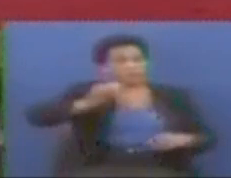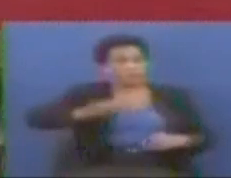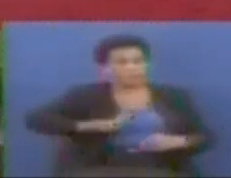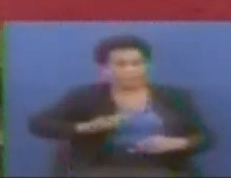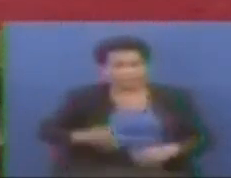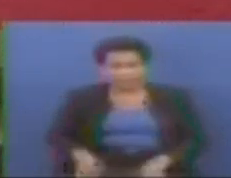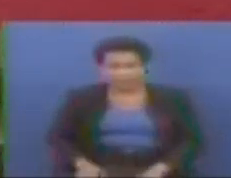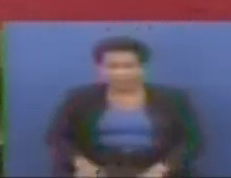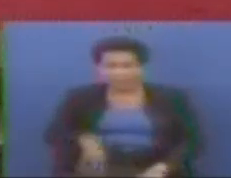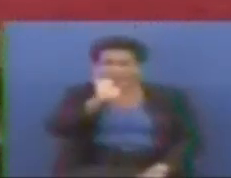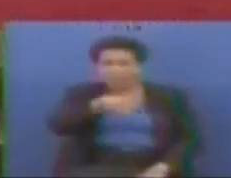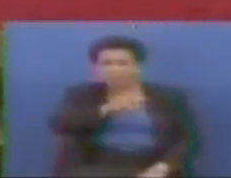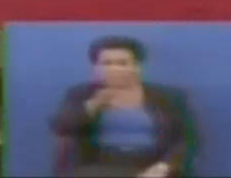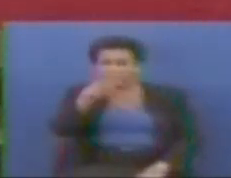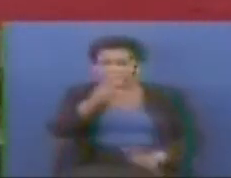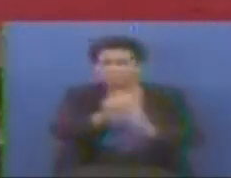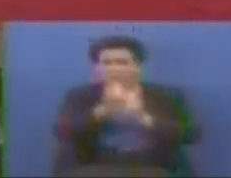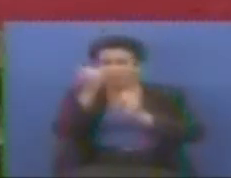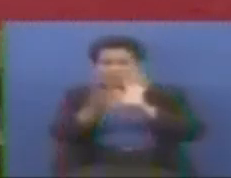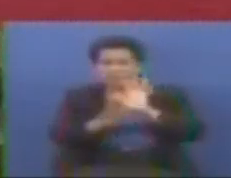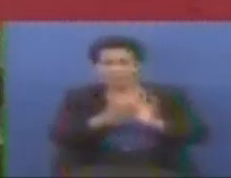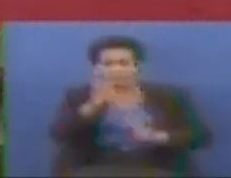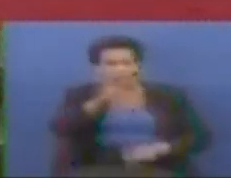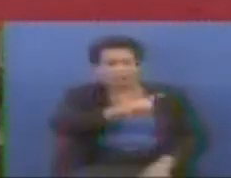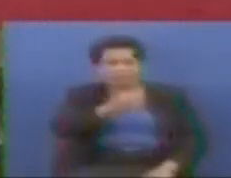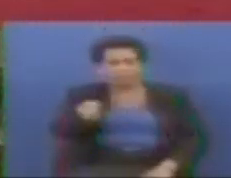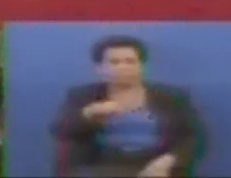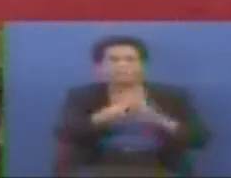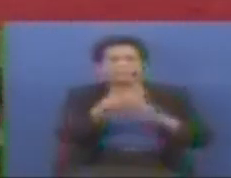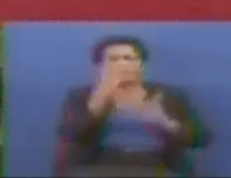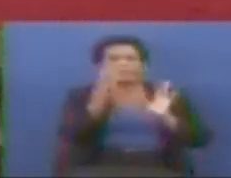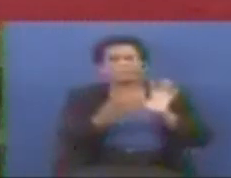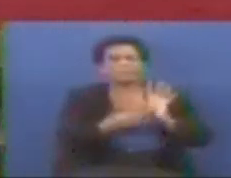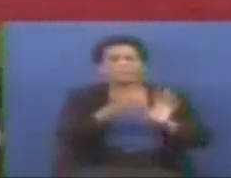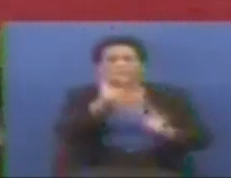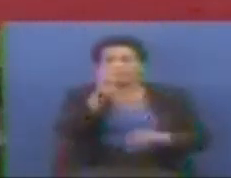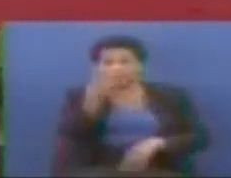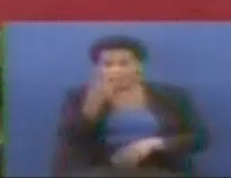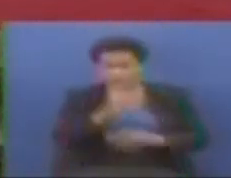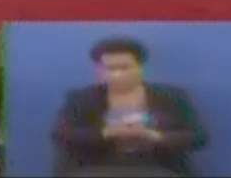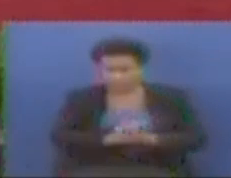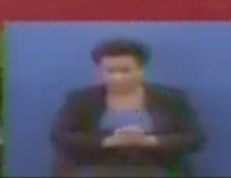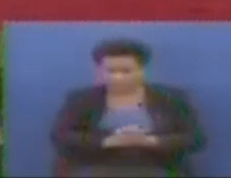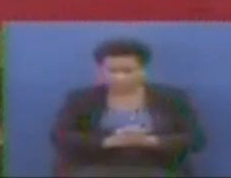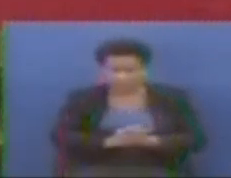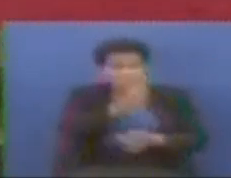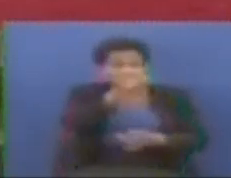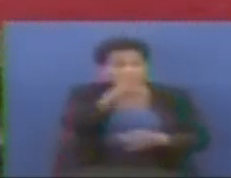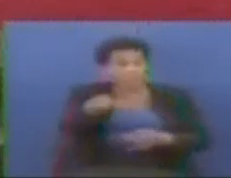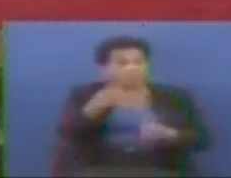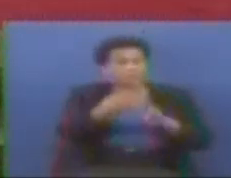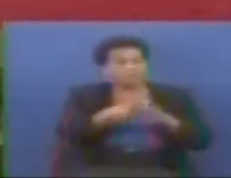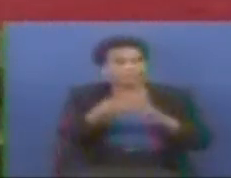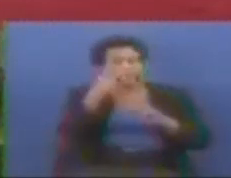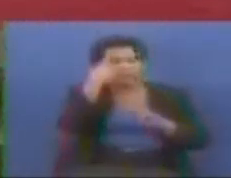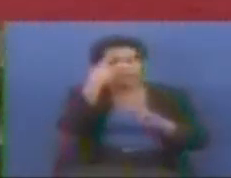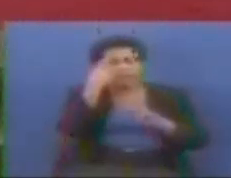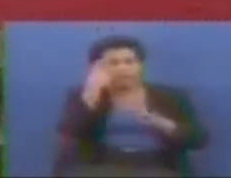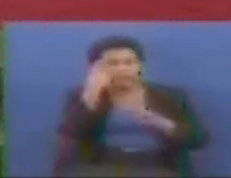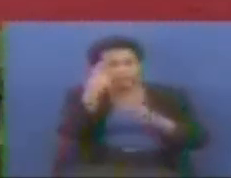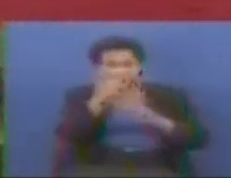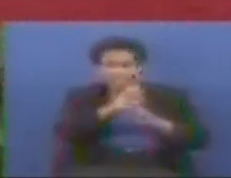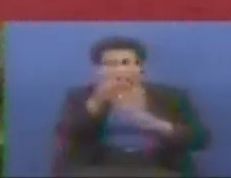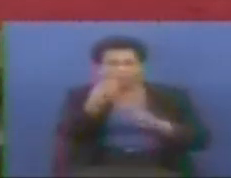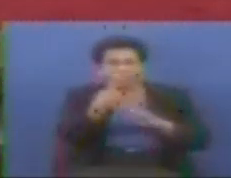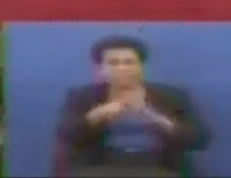Mheshimiwa Shali Raymond. Je, serikali ipo tayari kuwaeleza Watanzania hususan vijana kuwa ni hatua gani zimechukuliwa